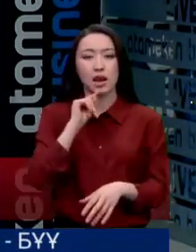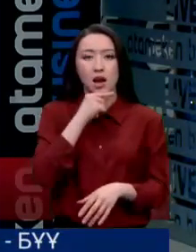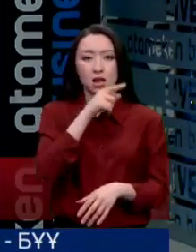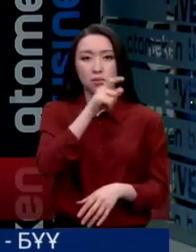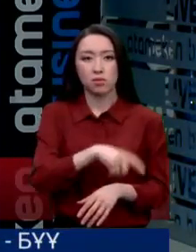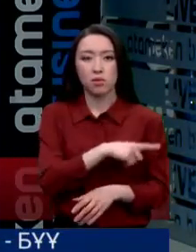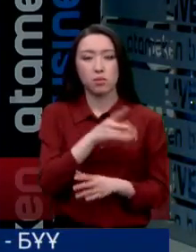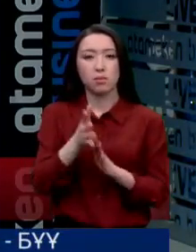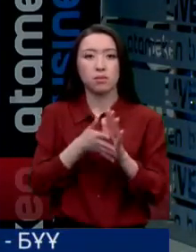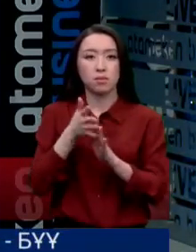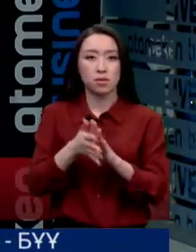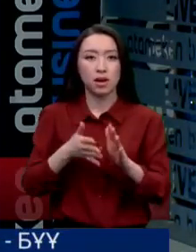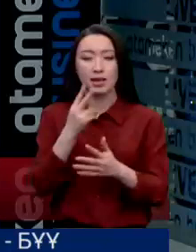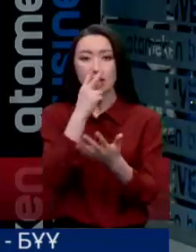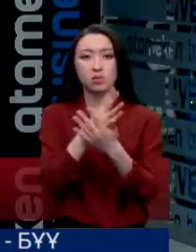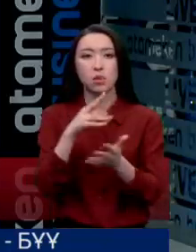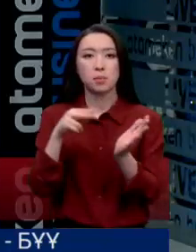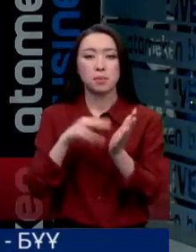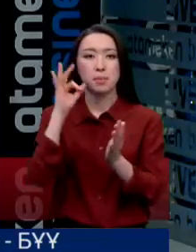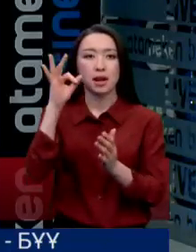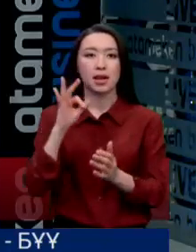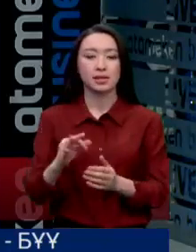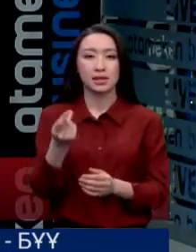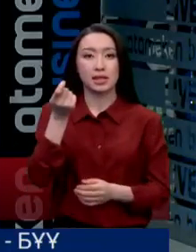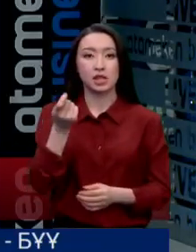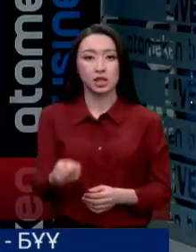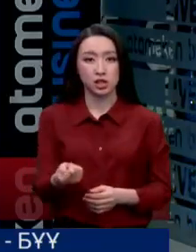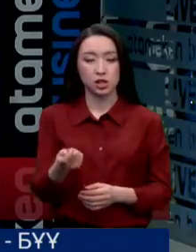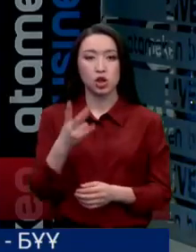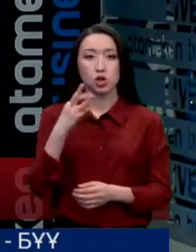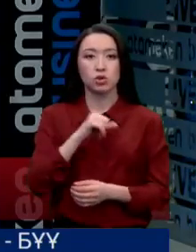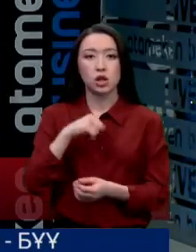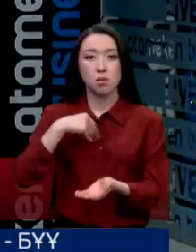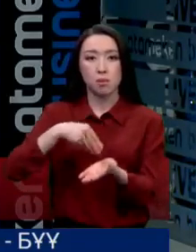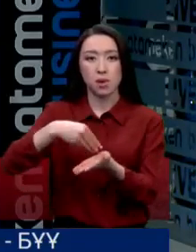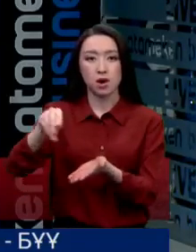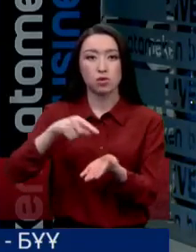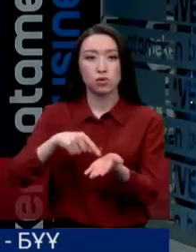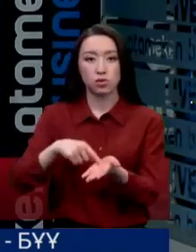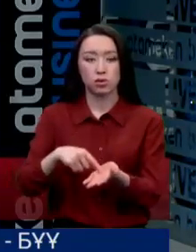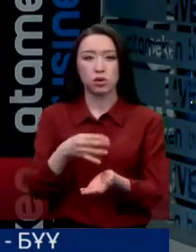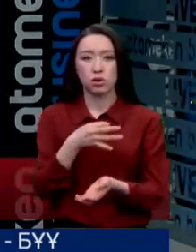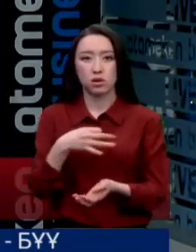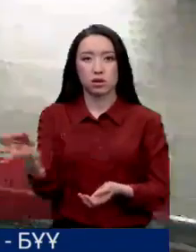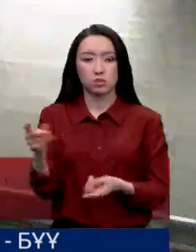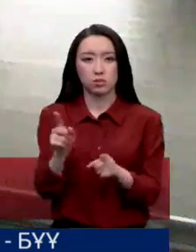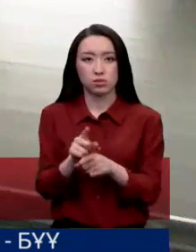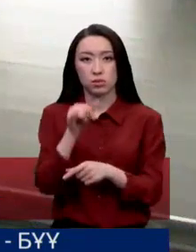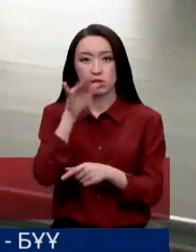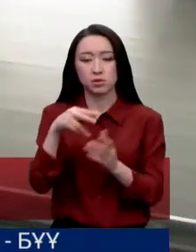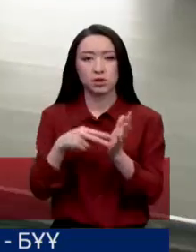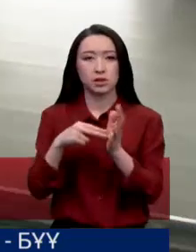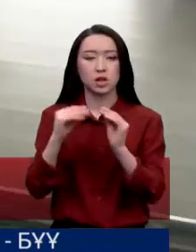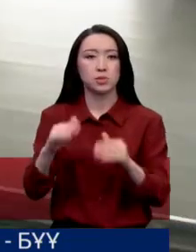словам спикера, несмотря на то, что процентная ставка по госпрограмме низкая, сама покупка может влететь казахстанцам копеечку. Цены-то на машины